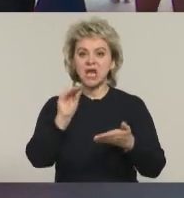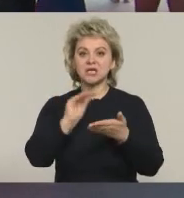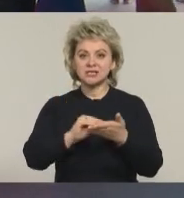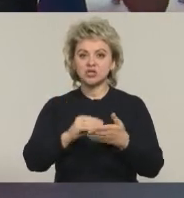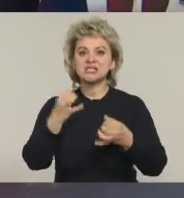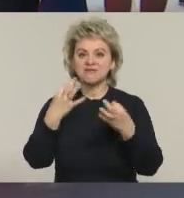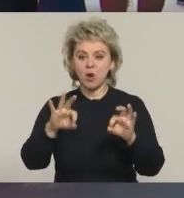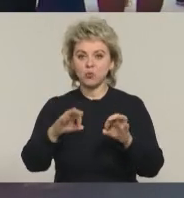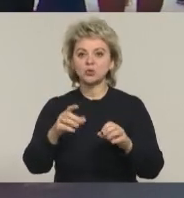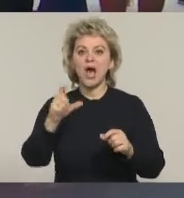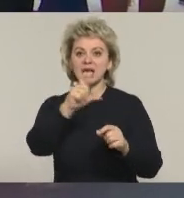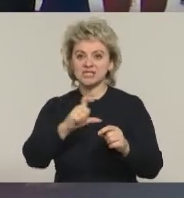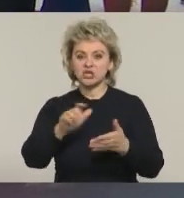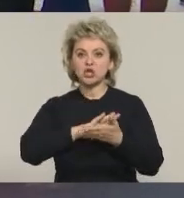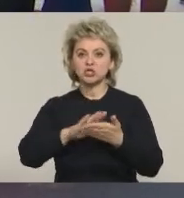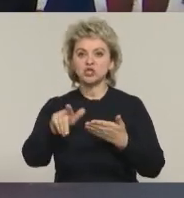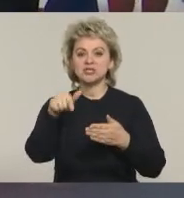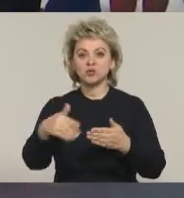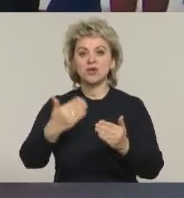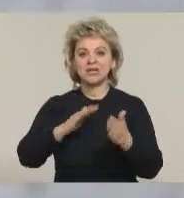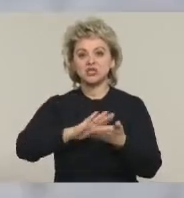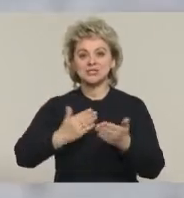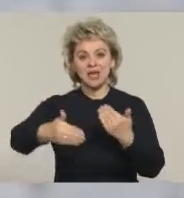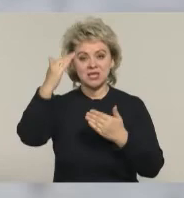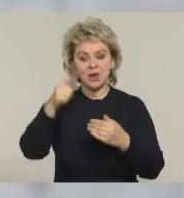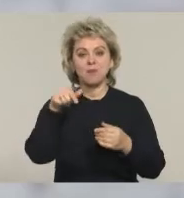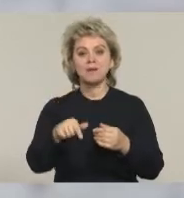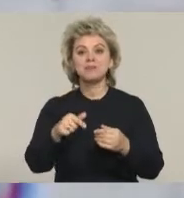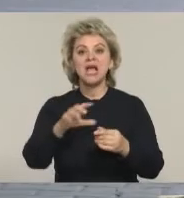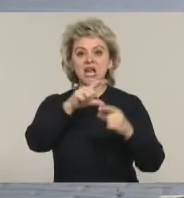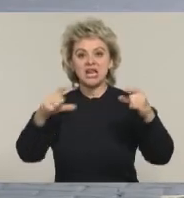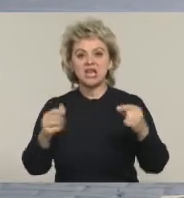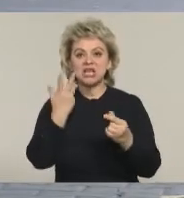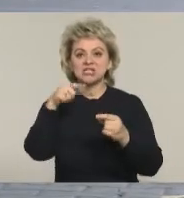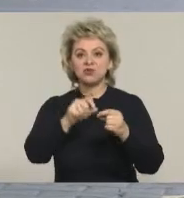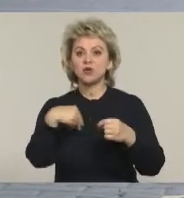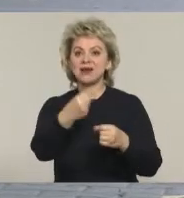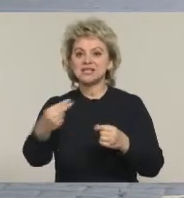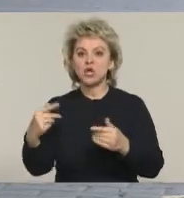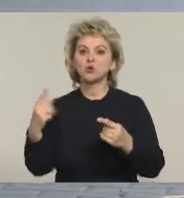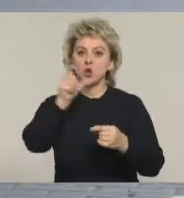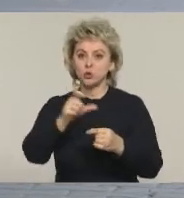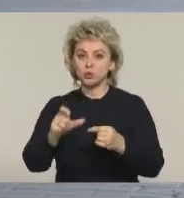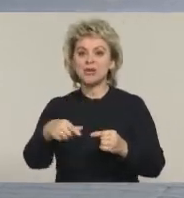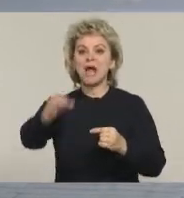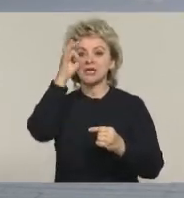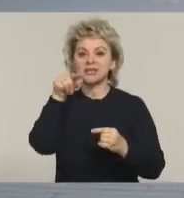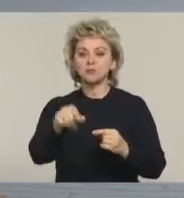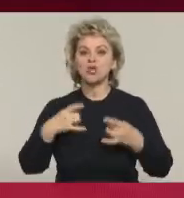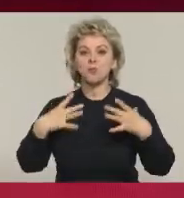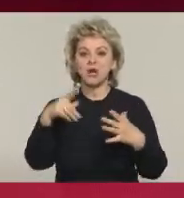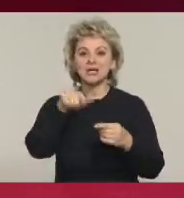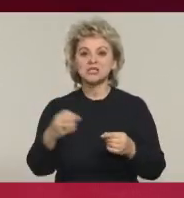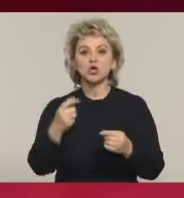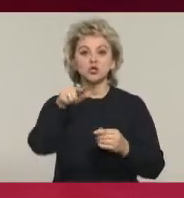означает свободу, а синий – чисто небо над головой. Ленточки цветов флага раздают прохожим, как напоминание о празднике.